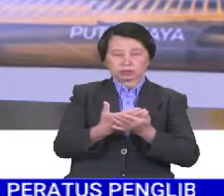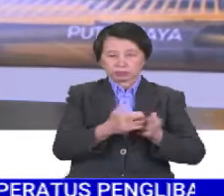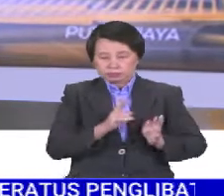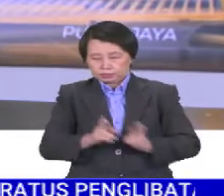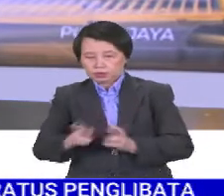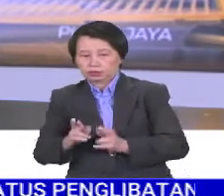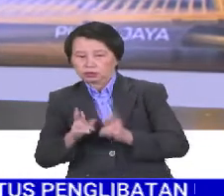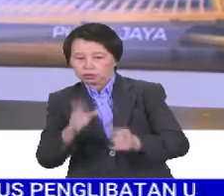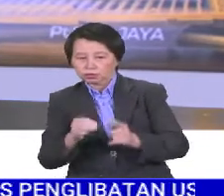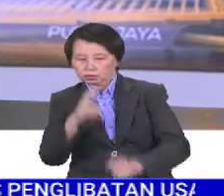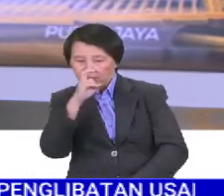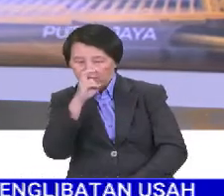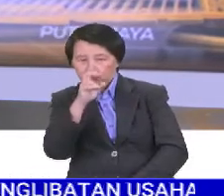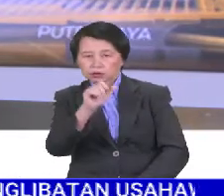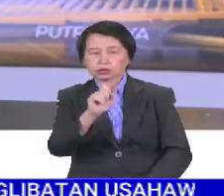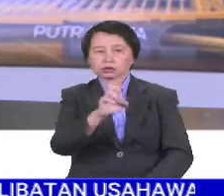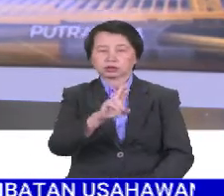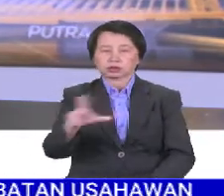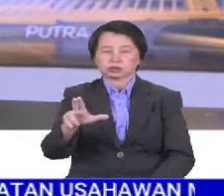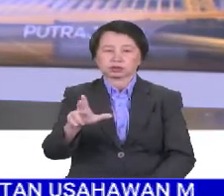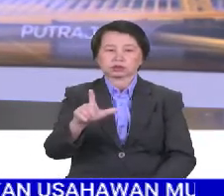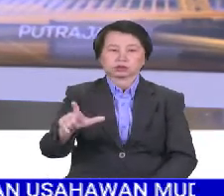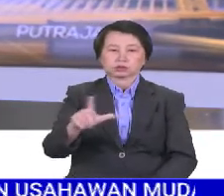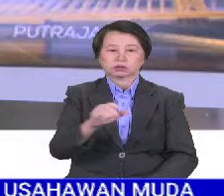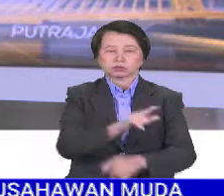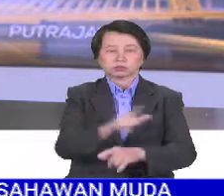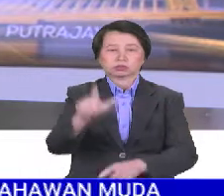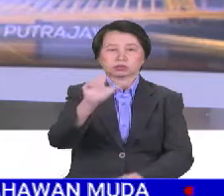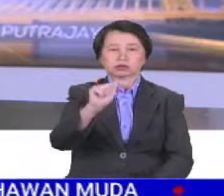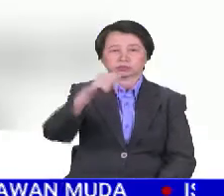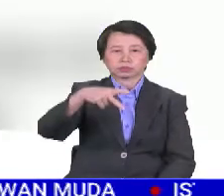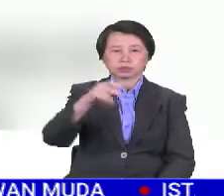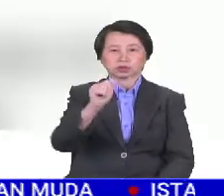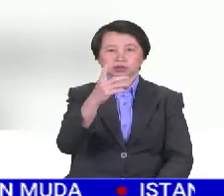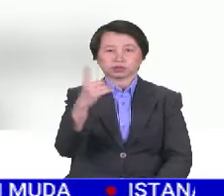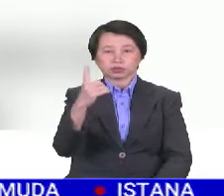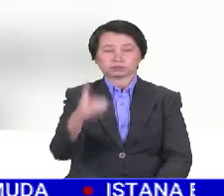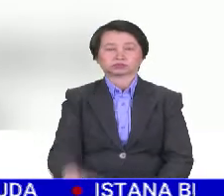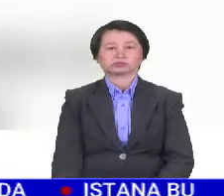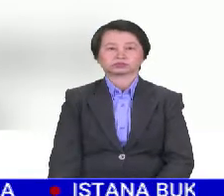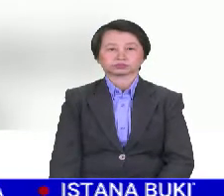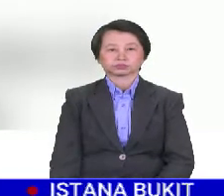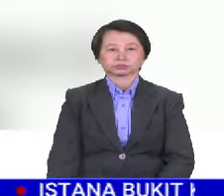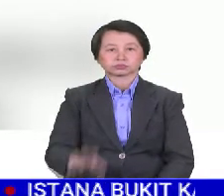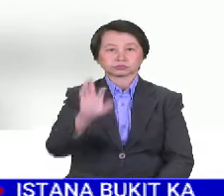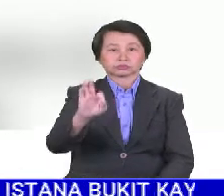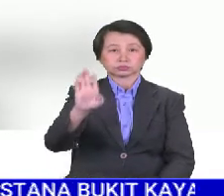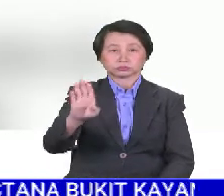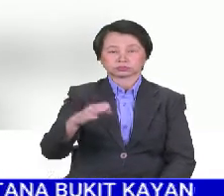dan pemerkosaan real agensi pengangkutan awam darat manusia